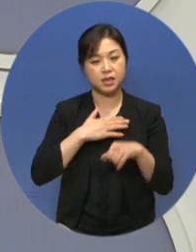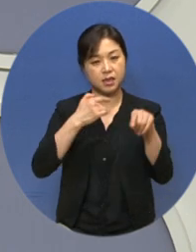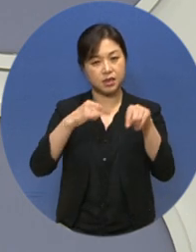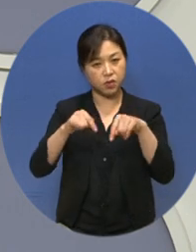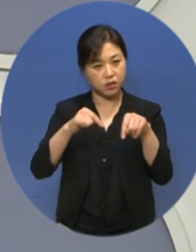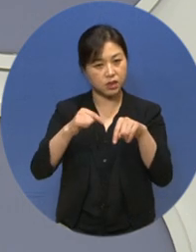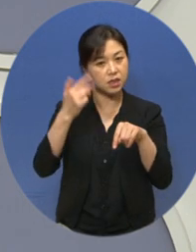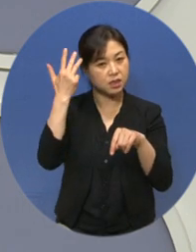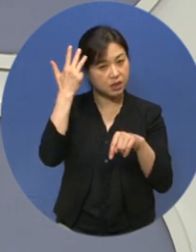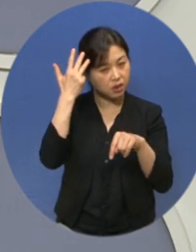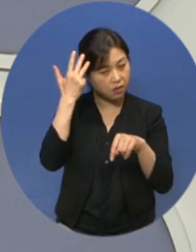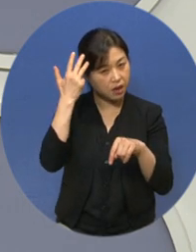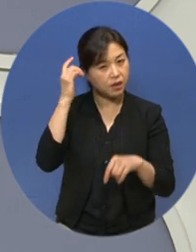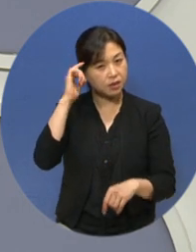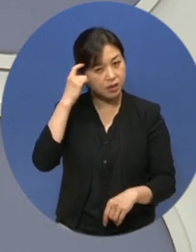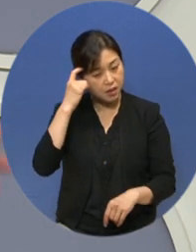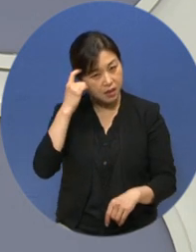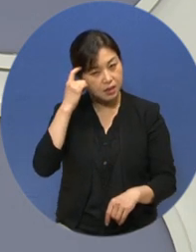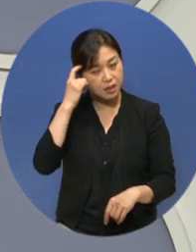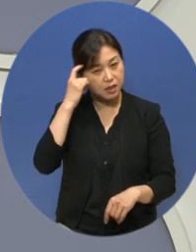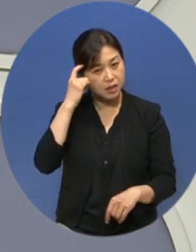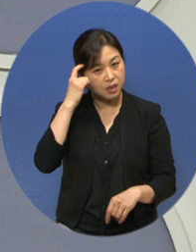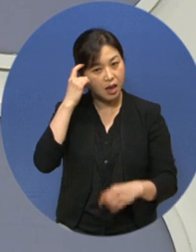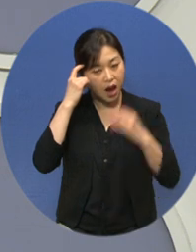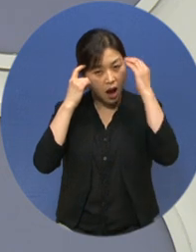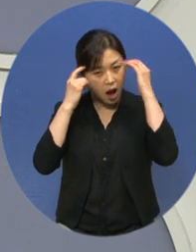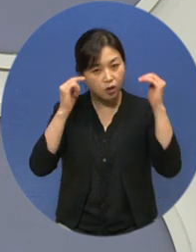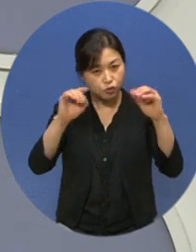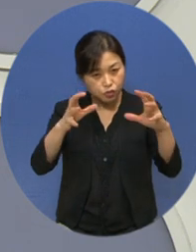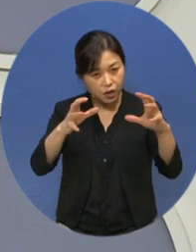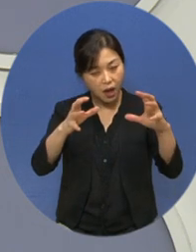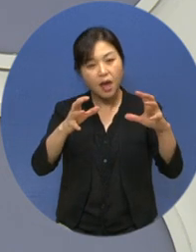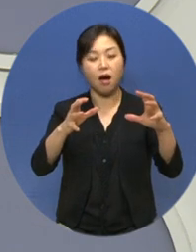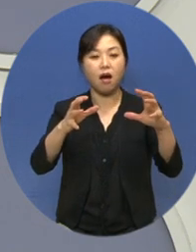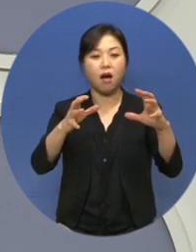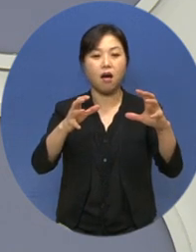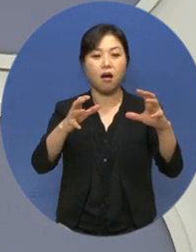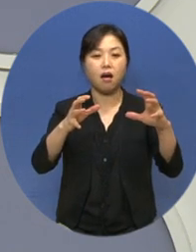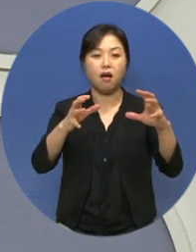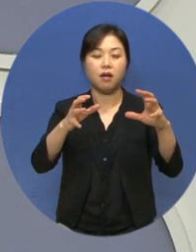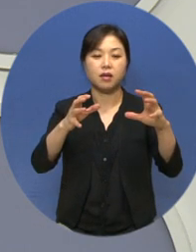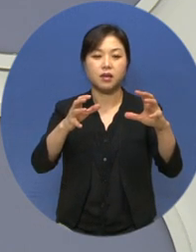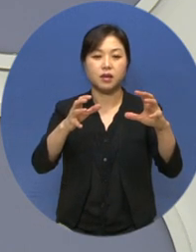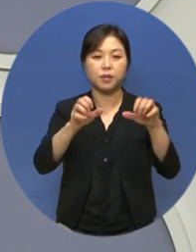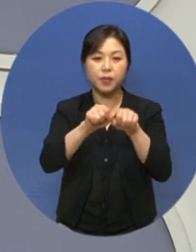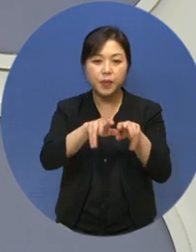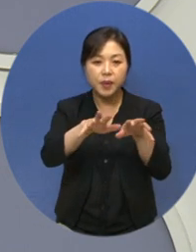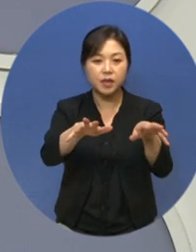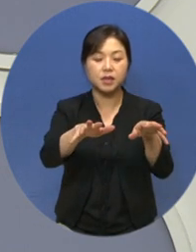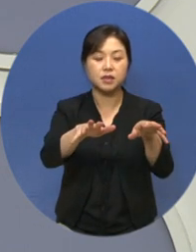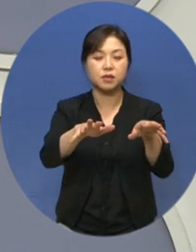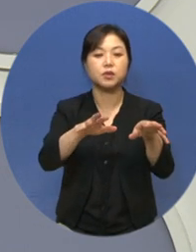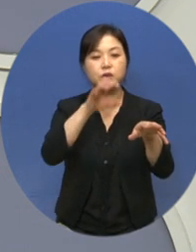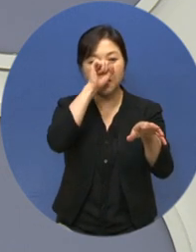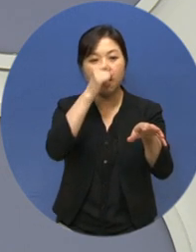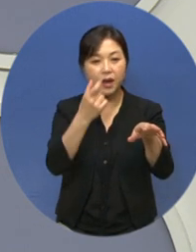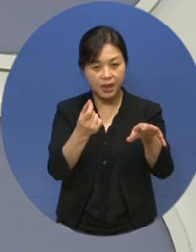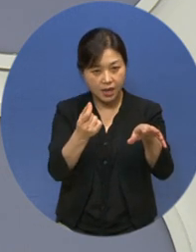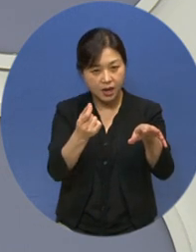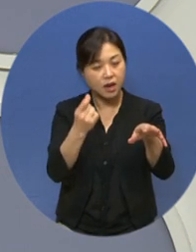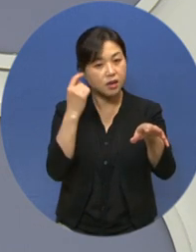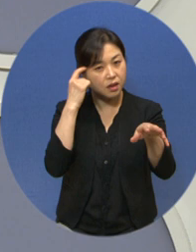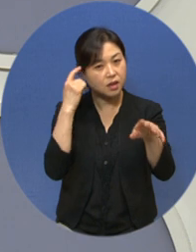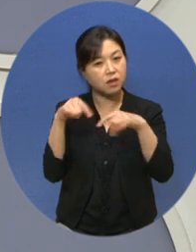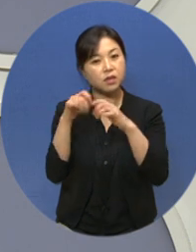이념 이 우리대학의 전체 좀 승화될 수 있는 정치 했으면 좋겠다는 것은 대부분 정치인들이 가진 그 꿈 이라고